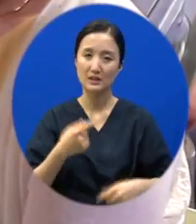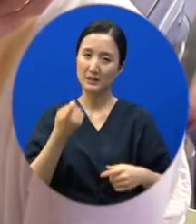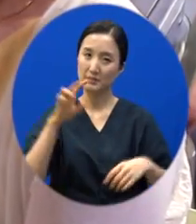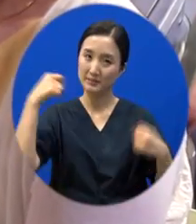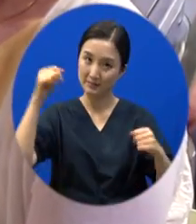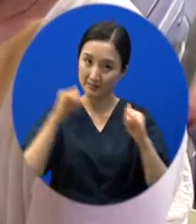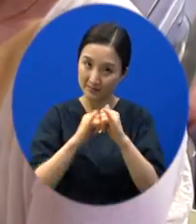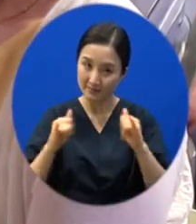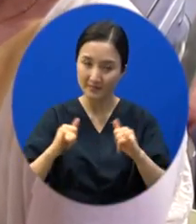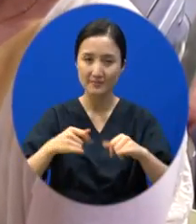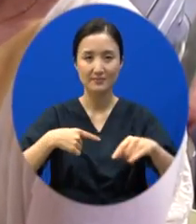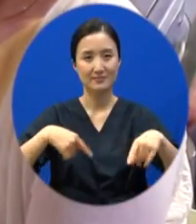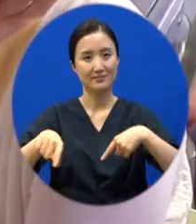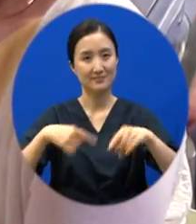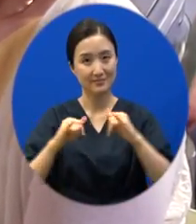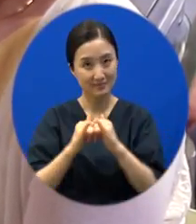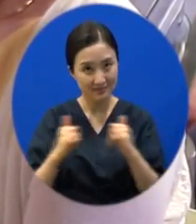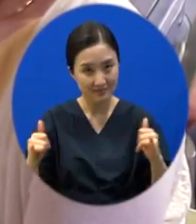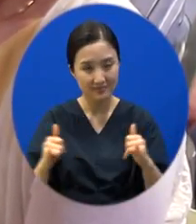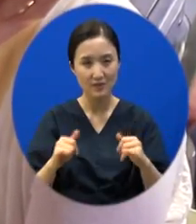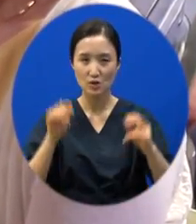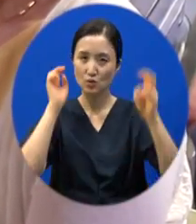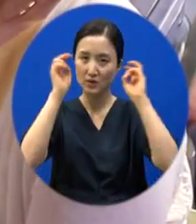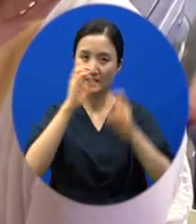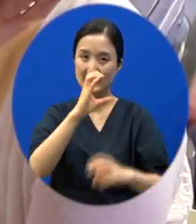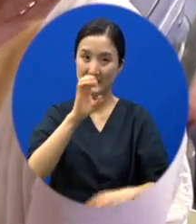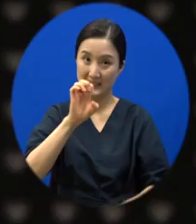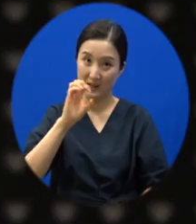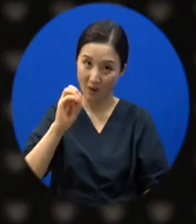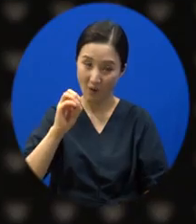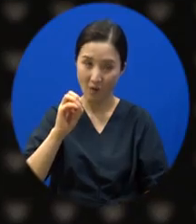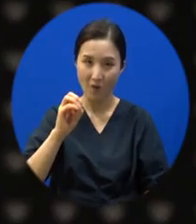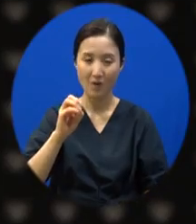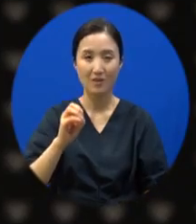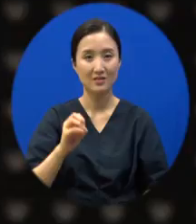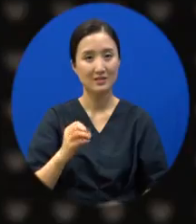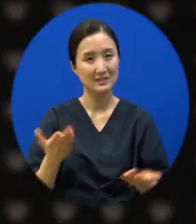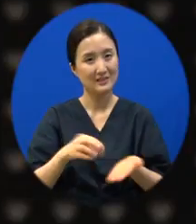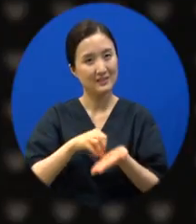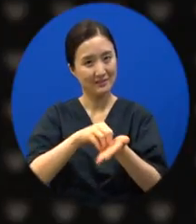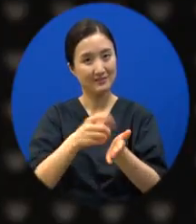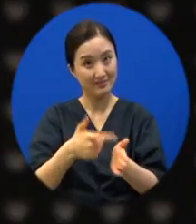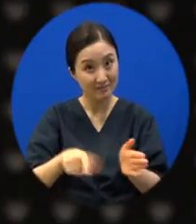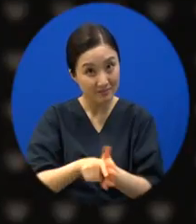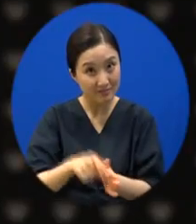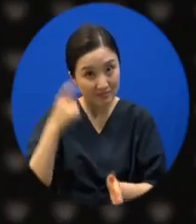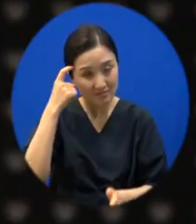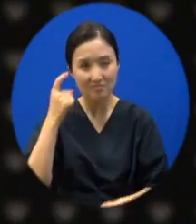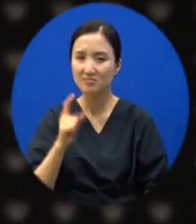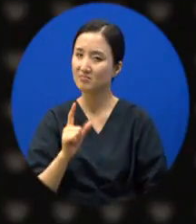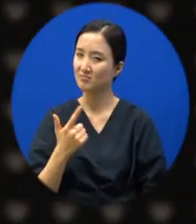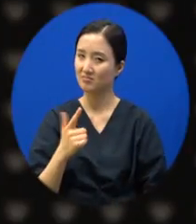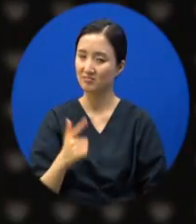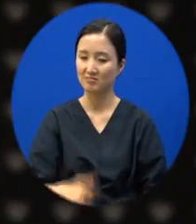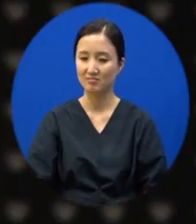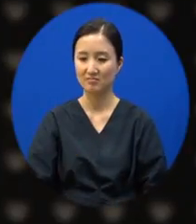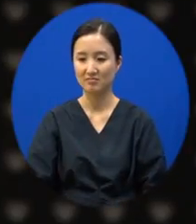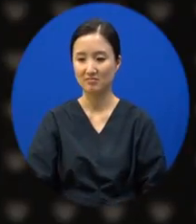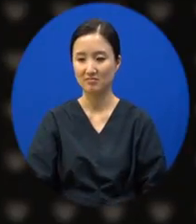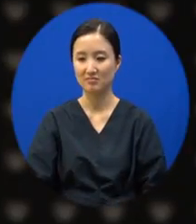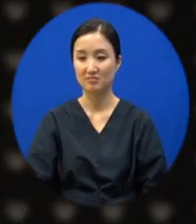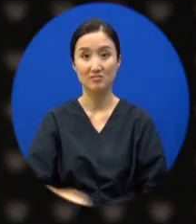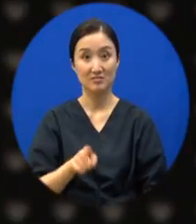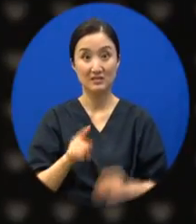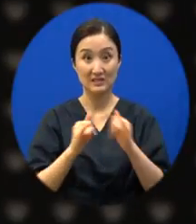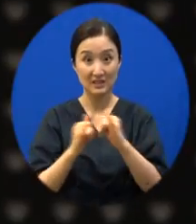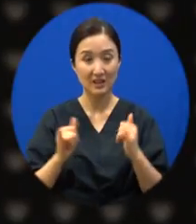연예인? 정치인? CEO? 이런 분들이 받고 있다고 알고 계시죠? 근데 특이할 만한 점은